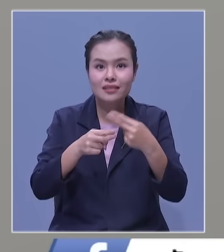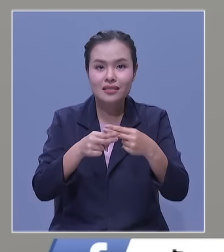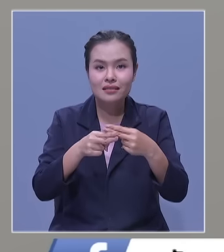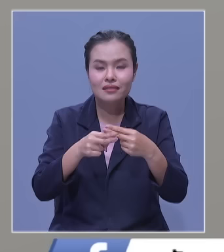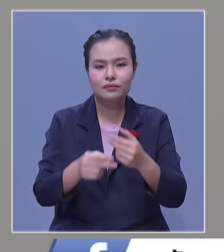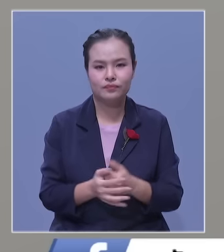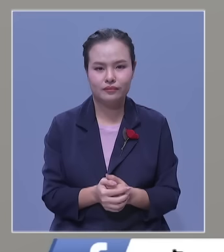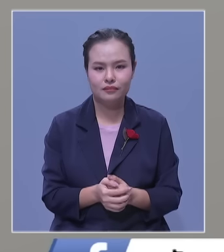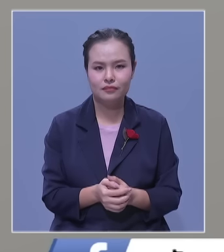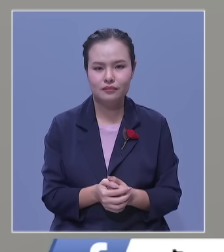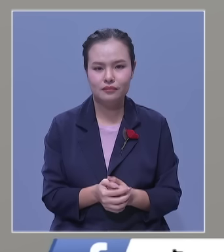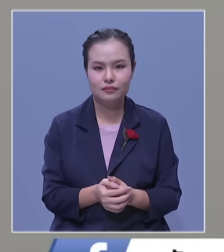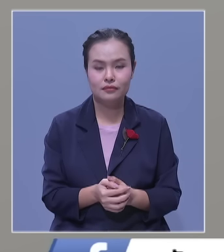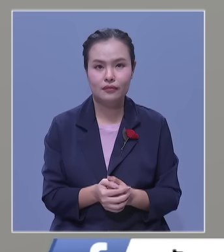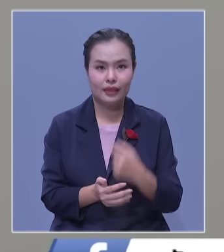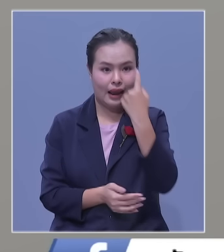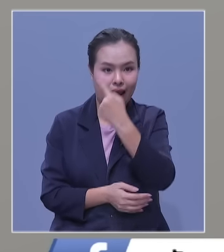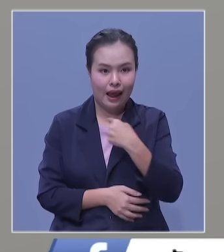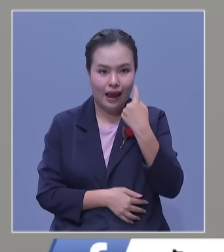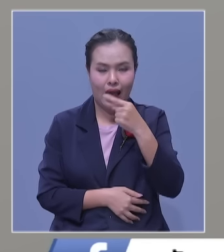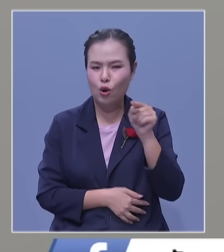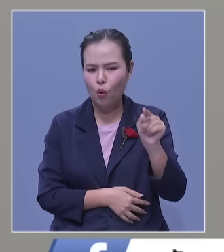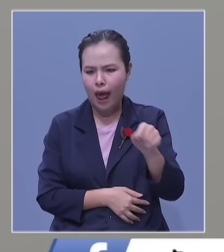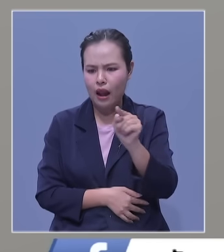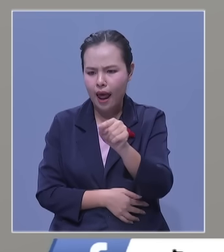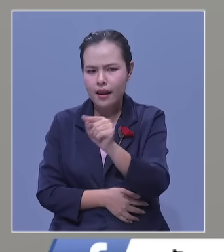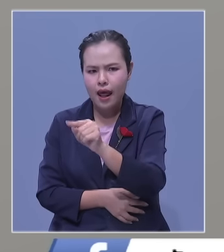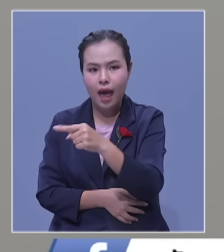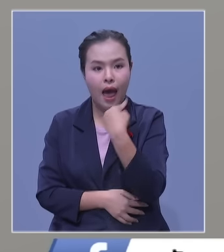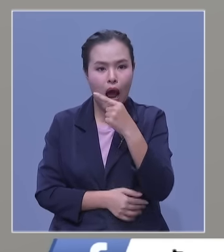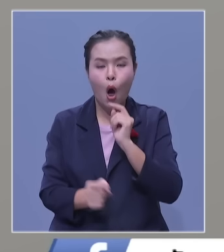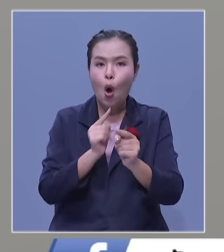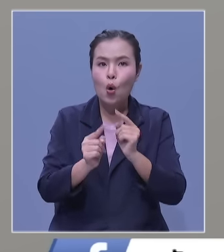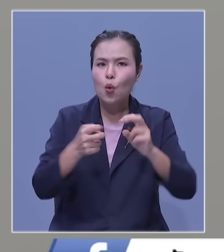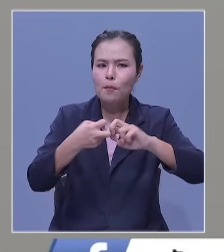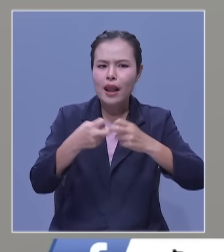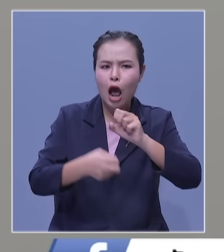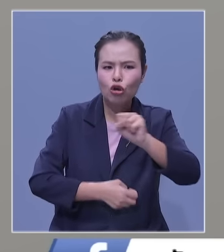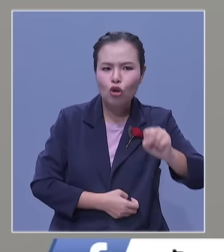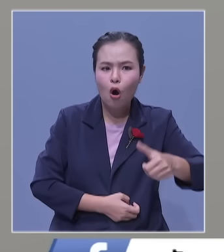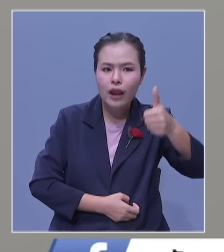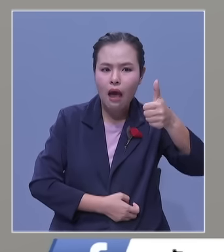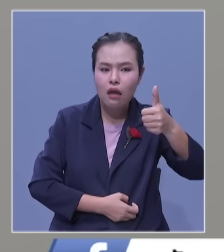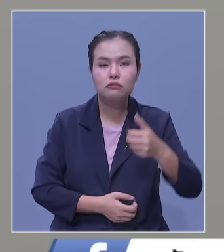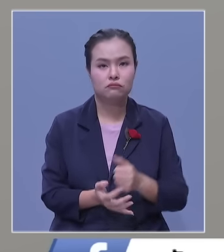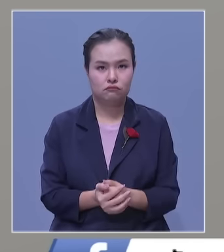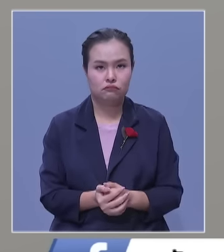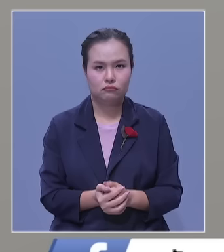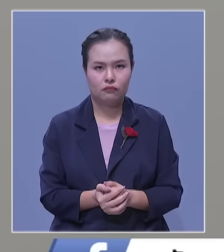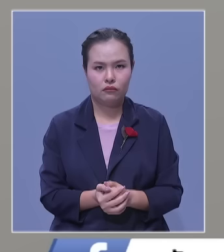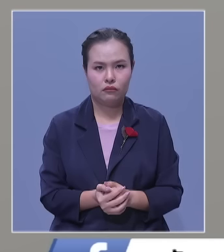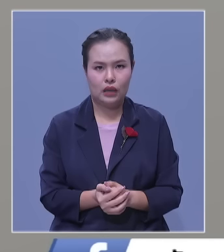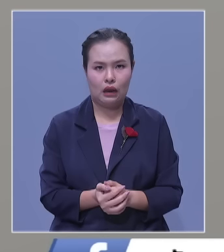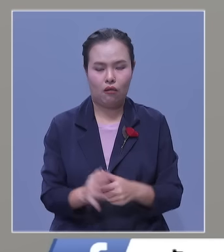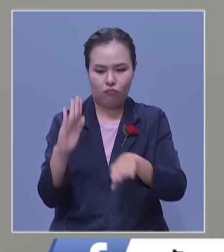นะคะและการที่มีการกล่าวอ้างว่าบุคคลคนนั้นคนนี้สามารถเคลียร์กับสสคนนี้คนนี้ได ้ เพื่อที่จะหยุดการด